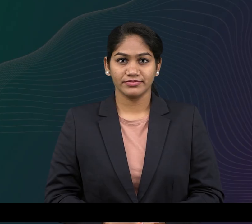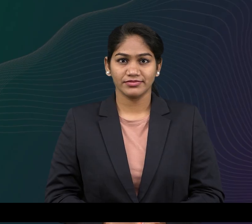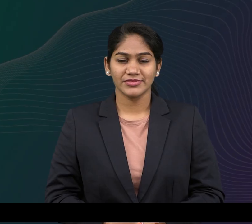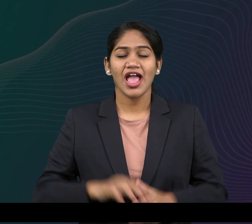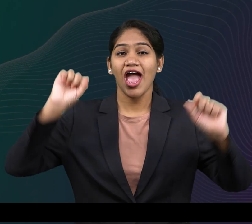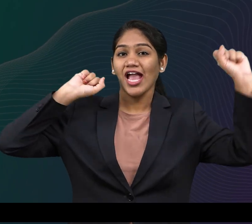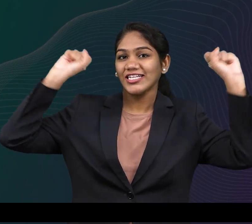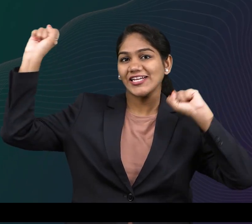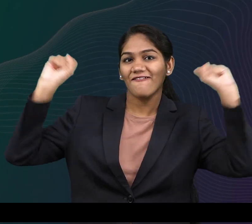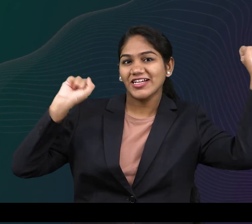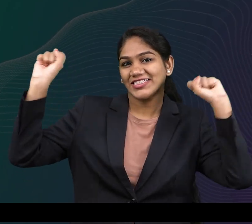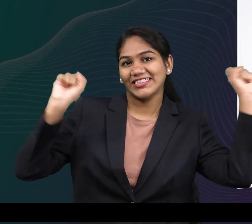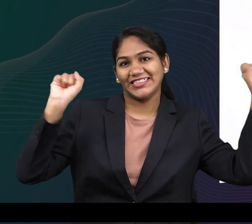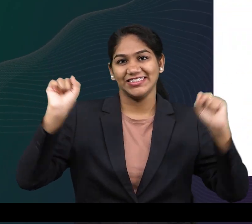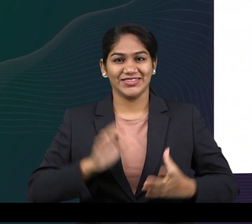गतिविधि।